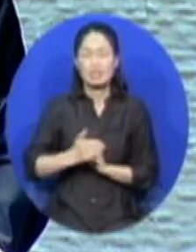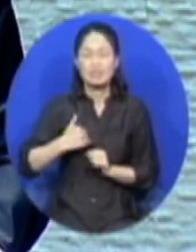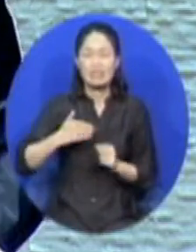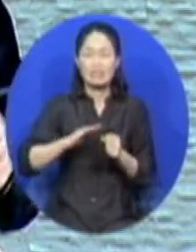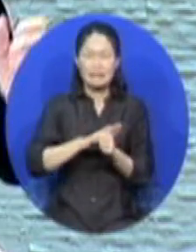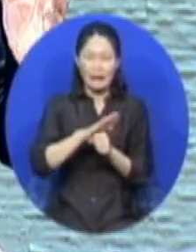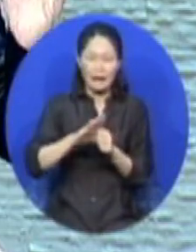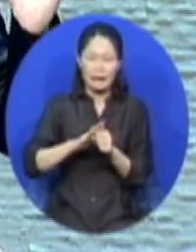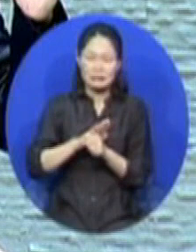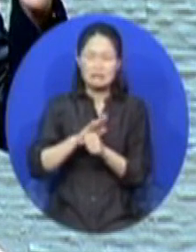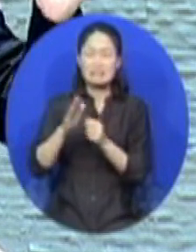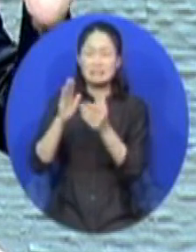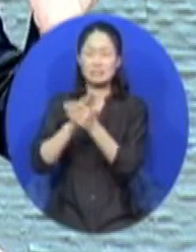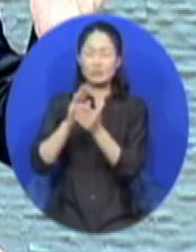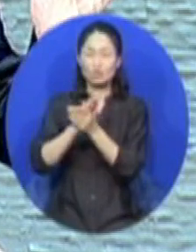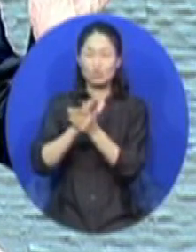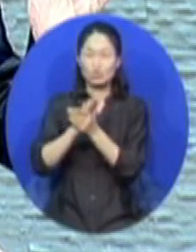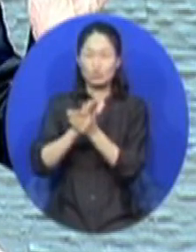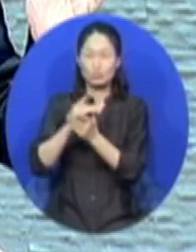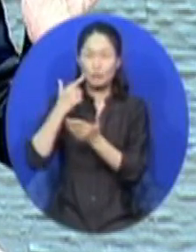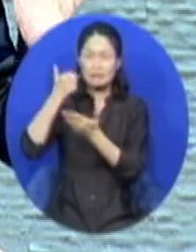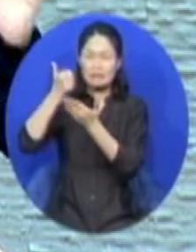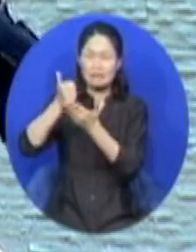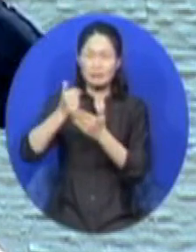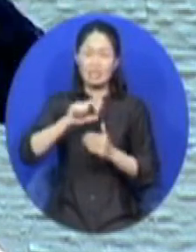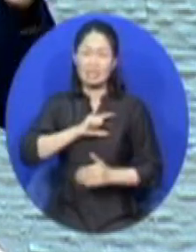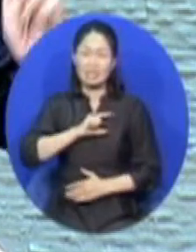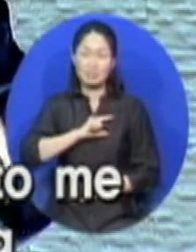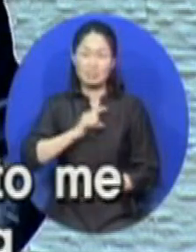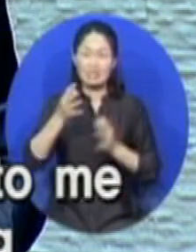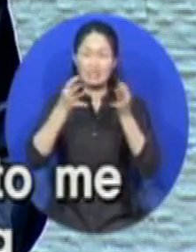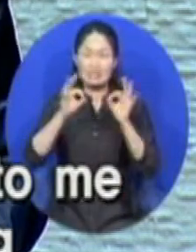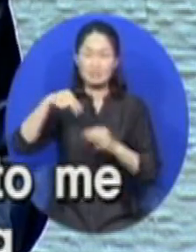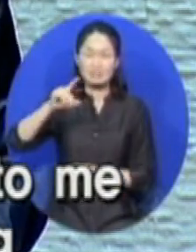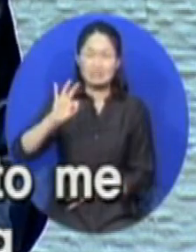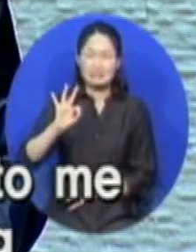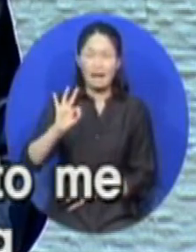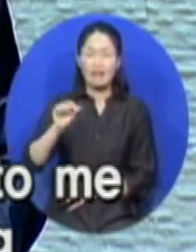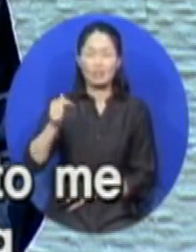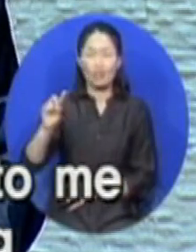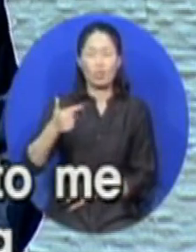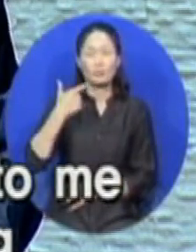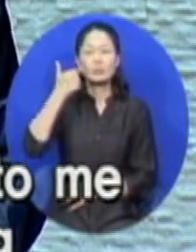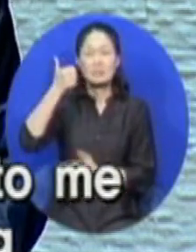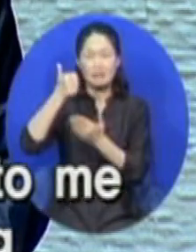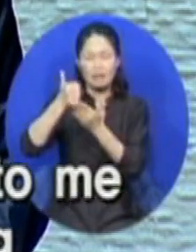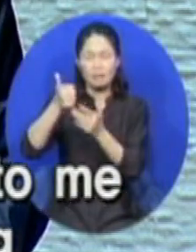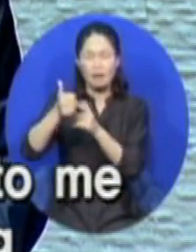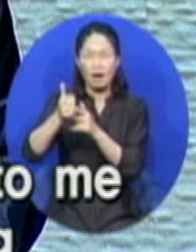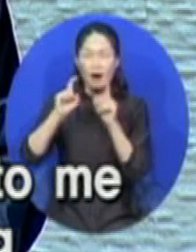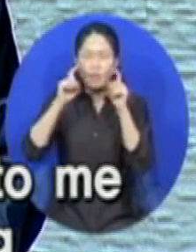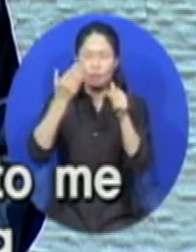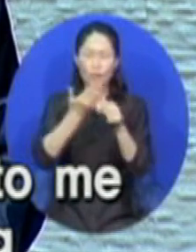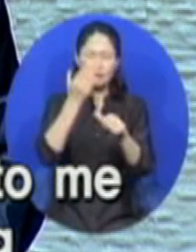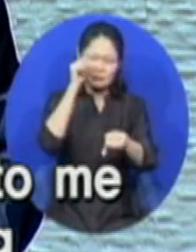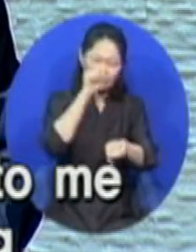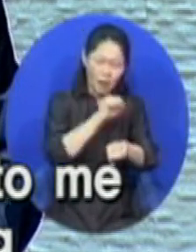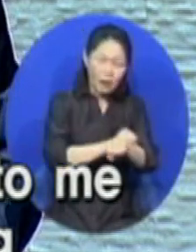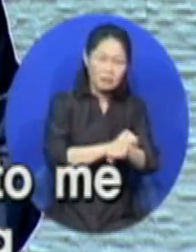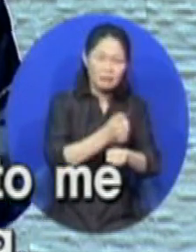친구 목사님 좀 상해 목사님 목재를 참 잘 아시는데 그 목사님이 개척교회 할 때